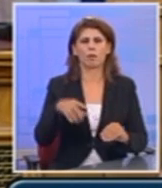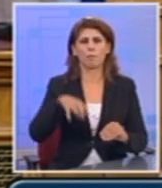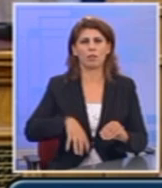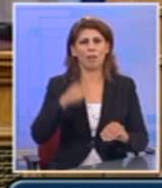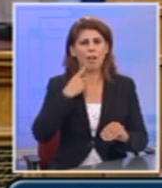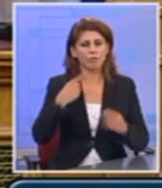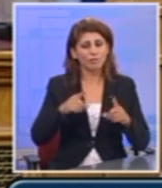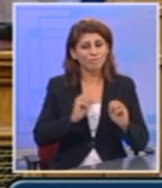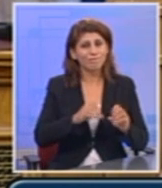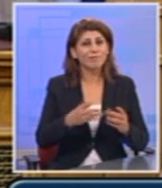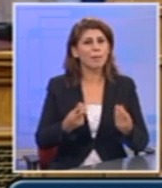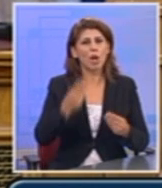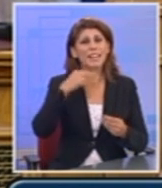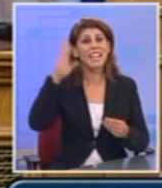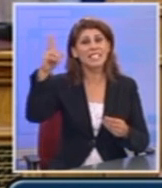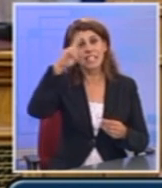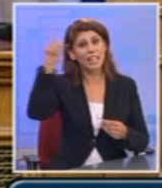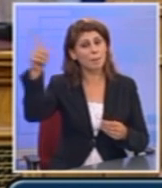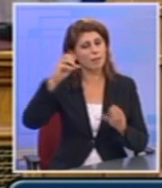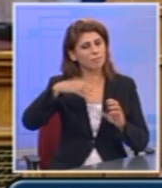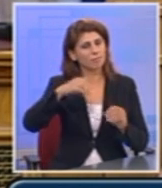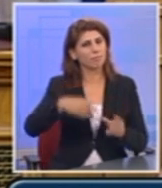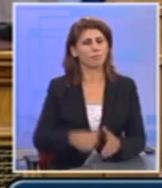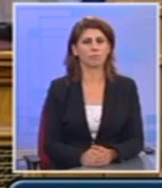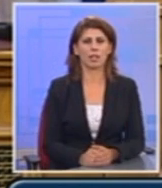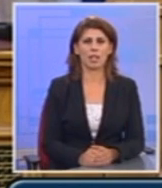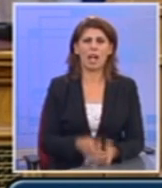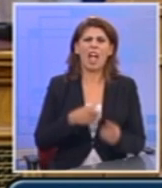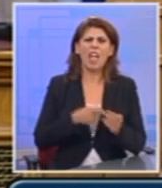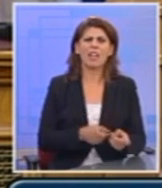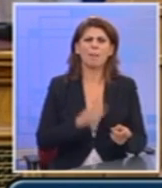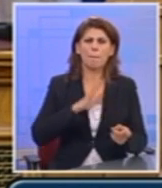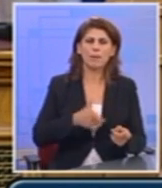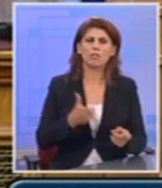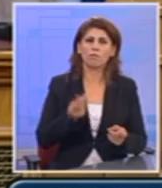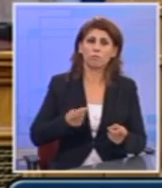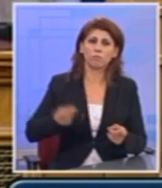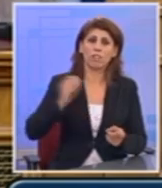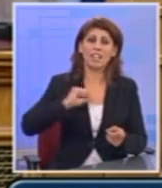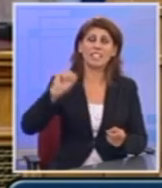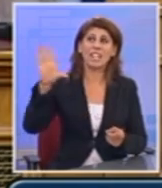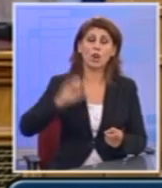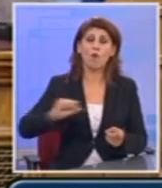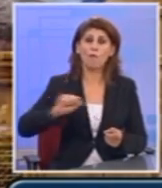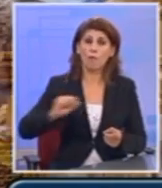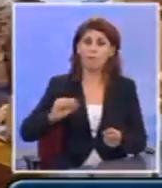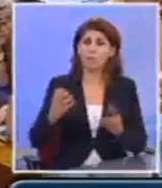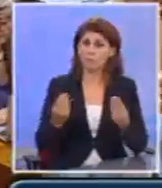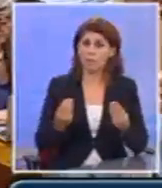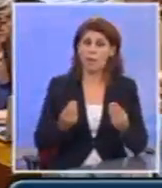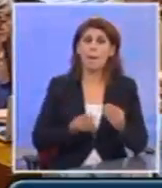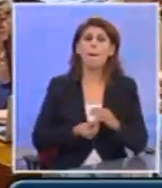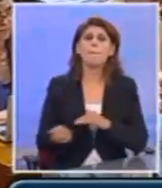ναζιστική γερμανία τα εγκλήματα μίσους κλιμακώθηκαν μαζί με τα φαινόμενα ξενοφοβίας οι μετανάστες